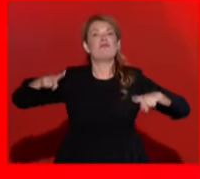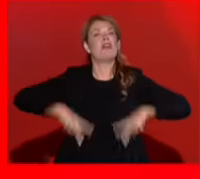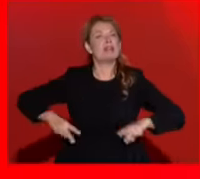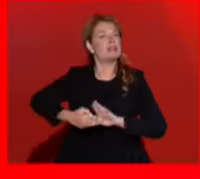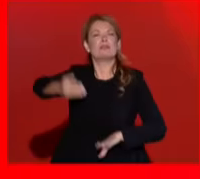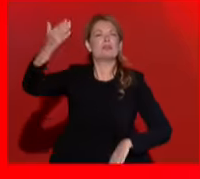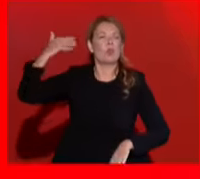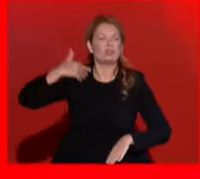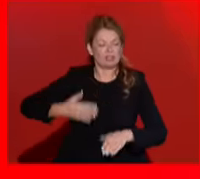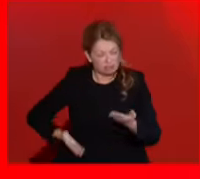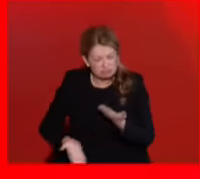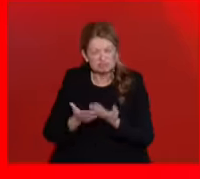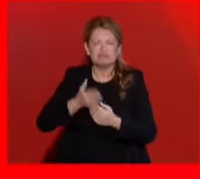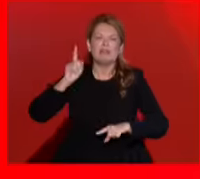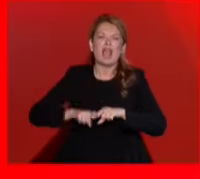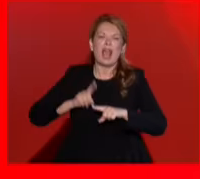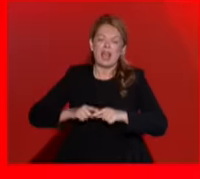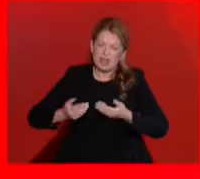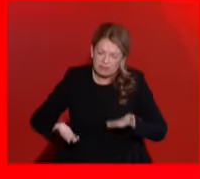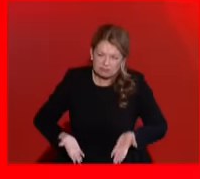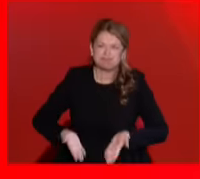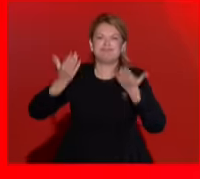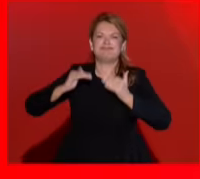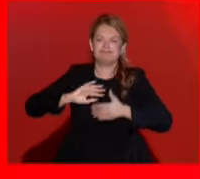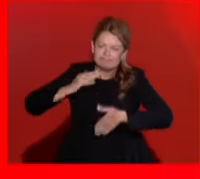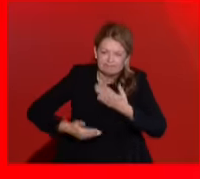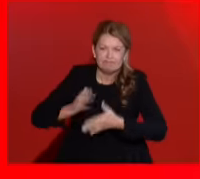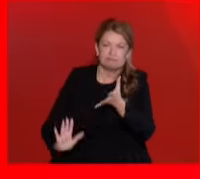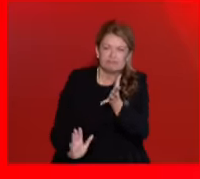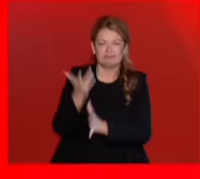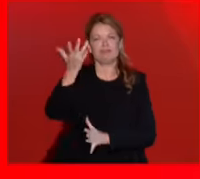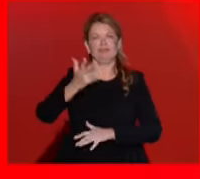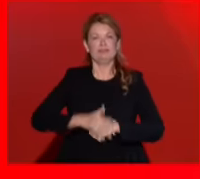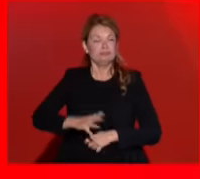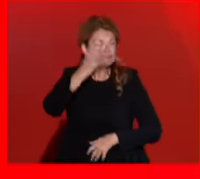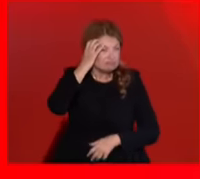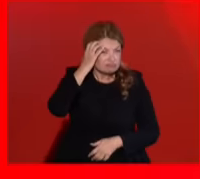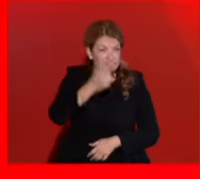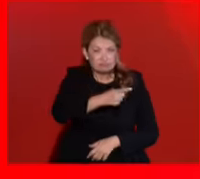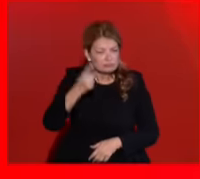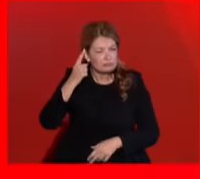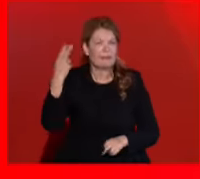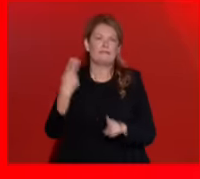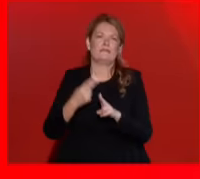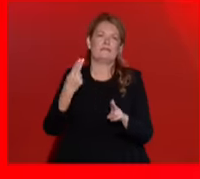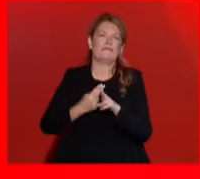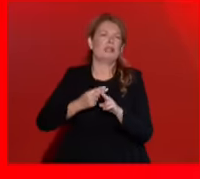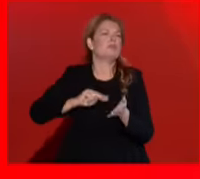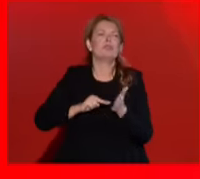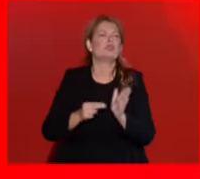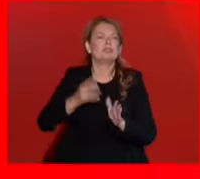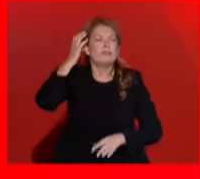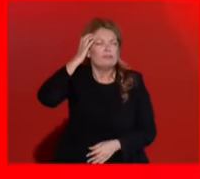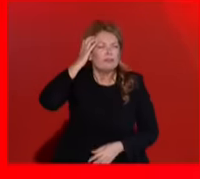ξελάσπωσε τη χώρα. Να θυμηθούμε και να φυλάξουμε ως κόρη οφθαλμού